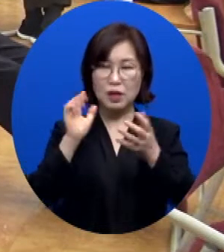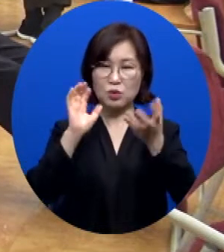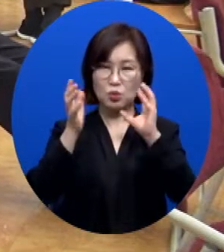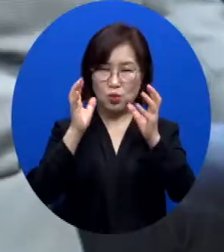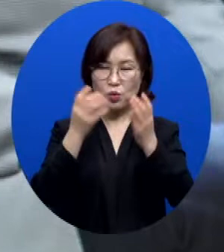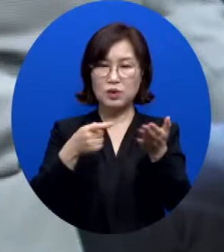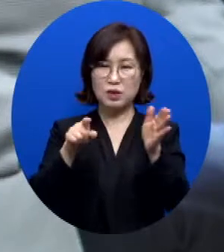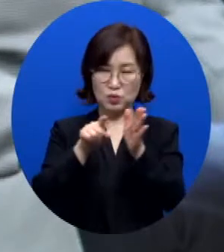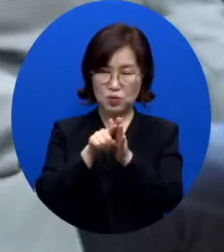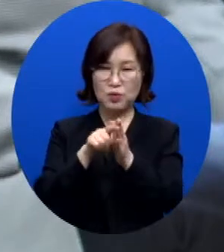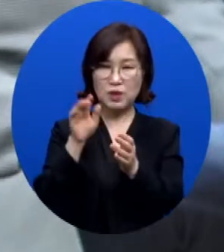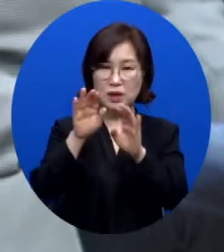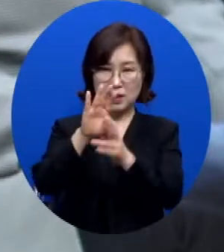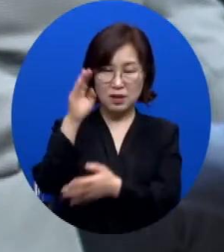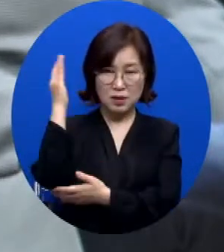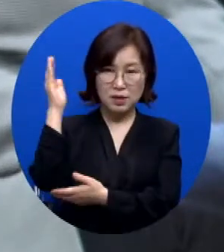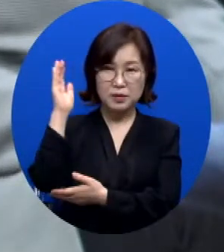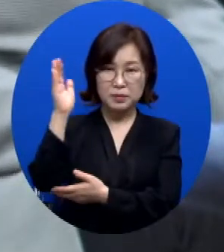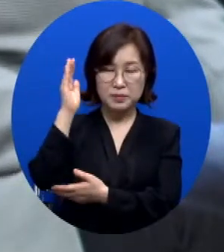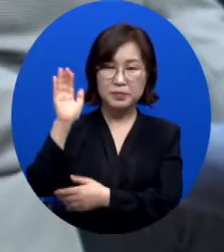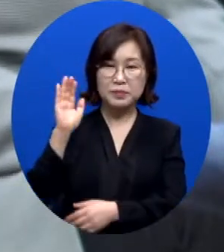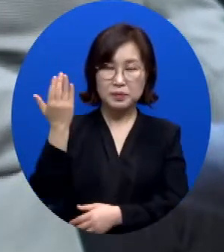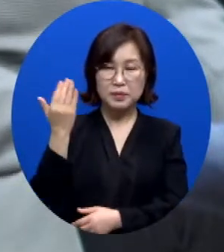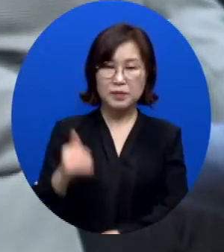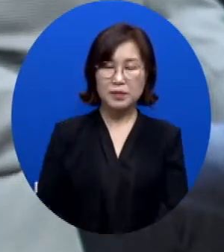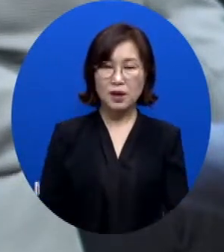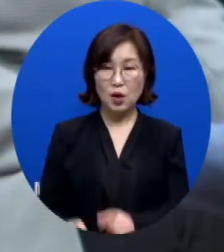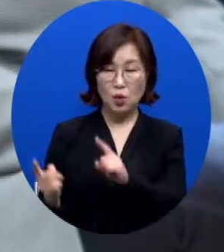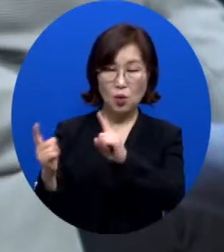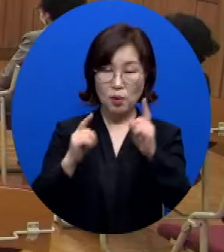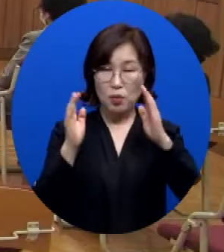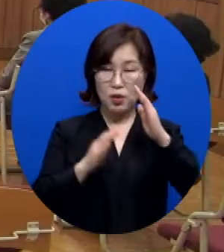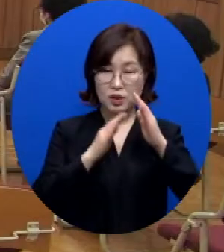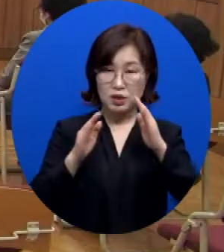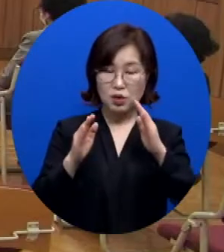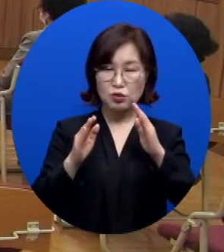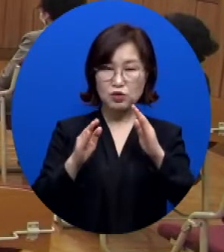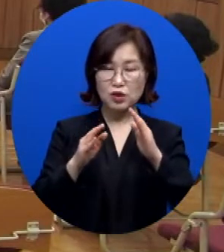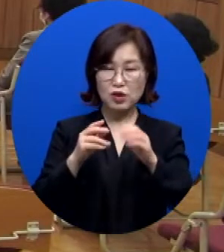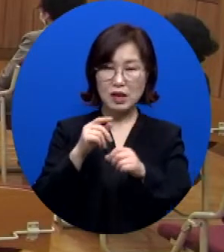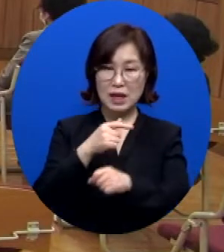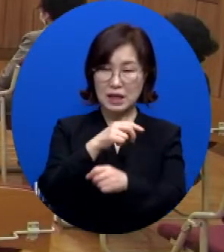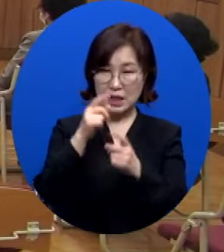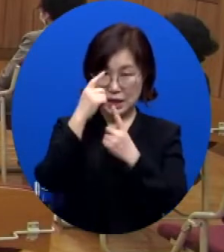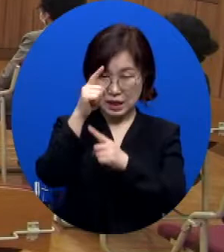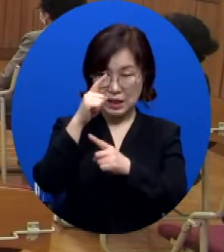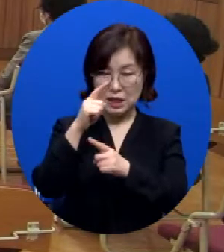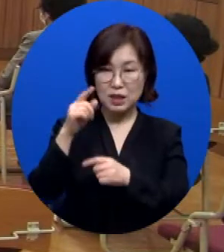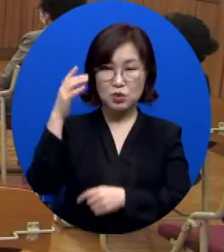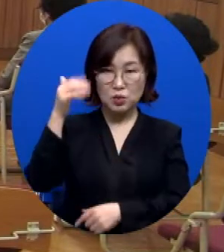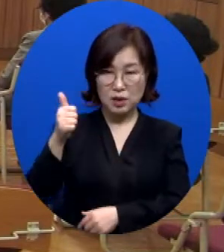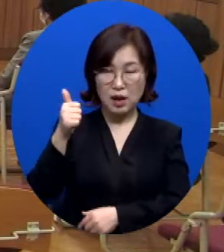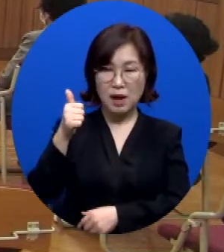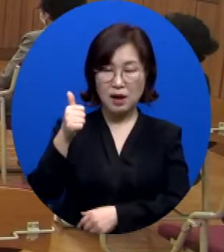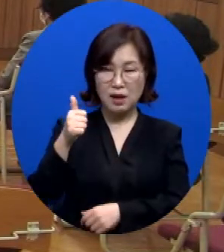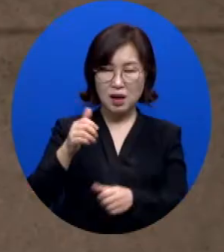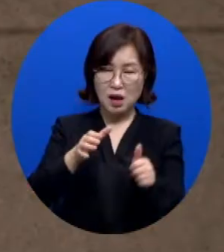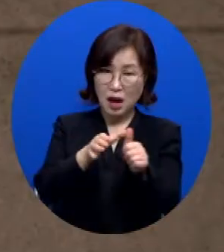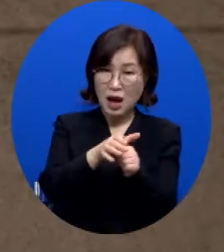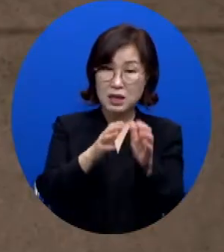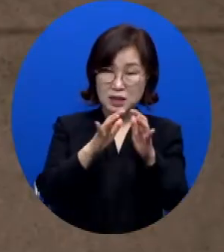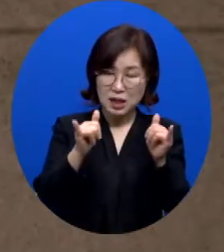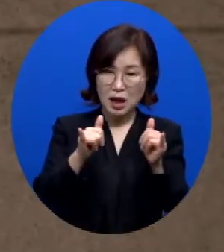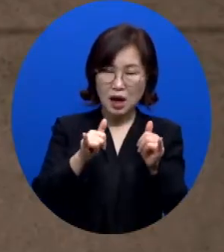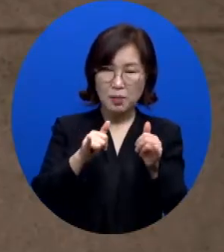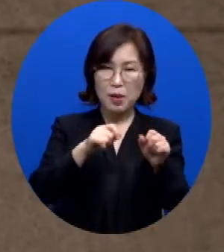위해 마련됐습니다. 강사로 나선 회복적 정의연구소 이형우 소장은 가해자 처벌 중심의